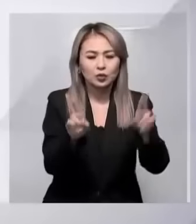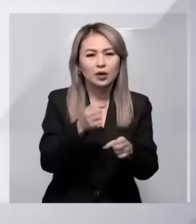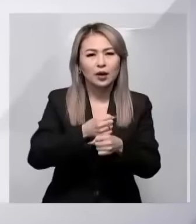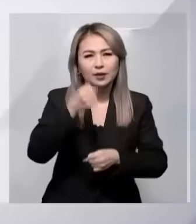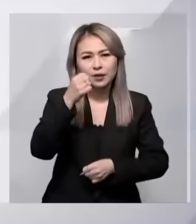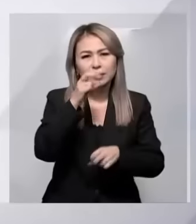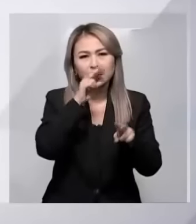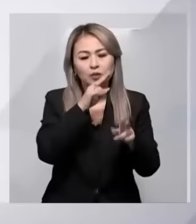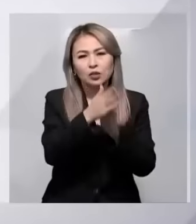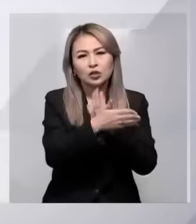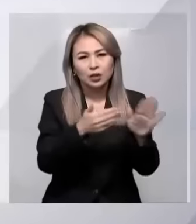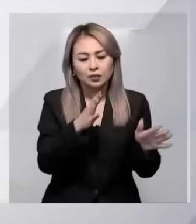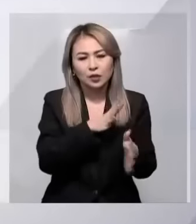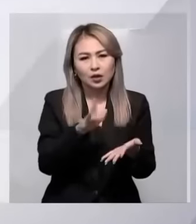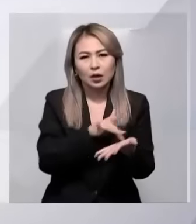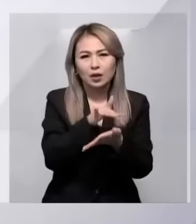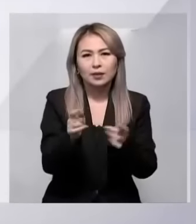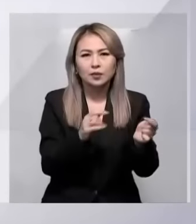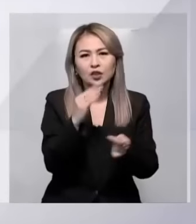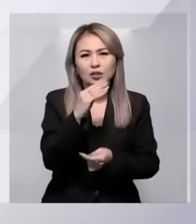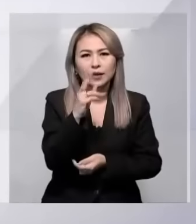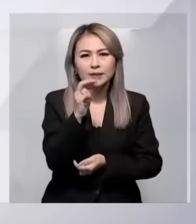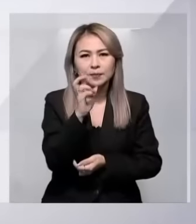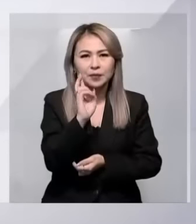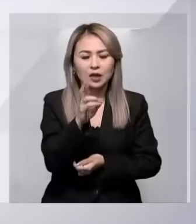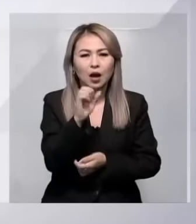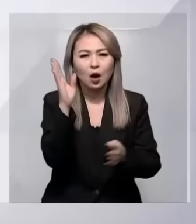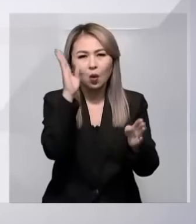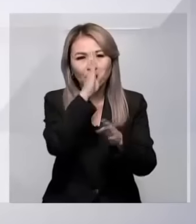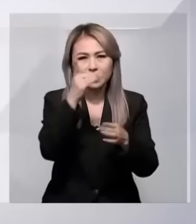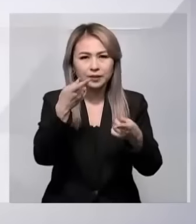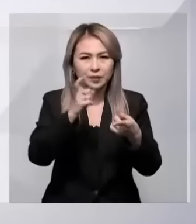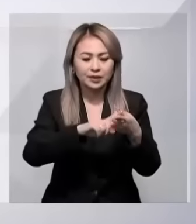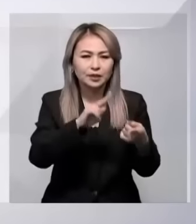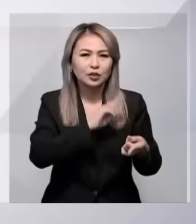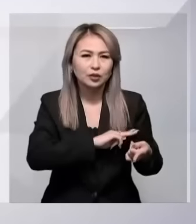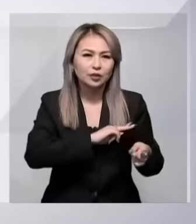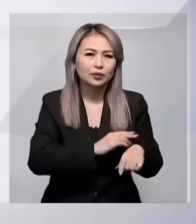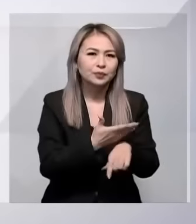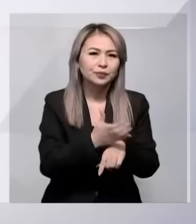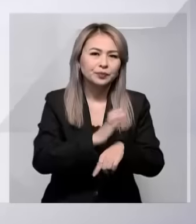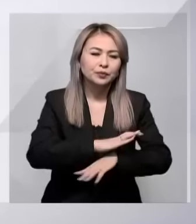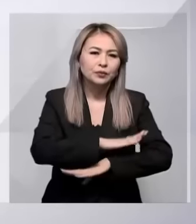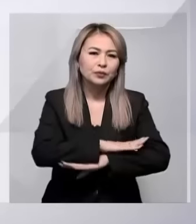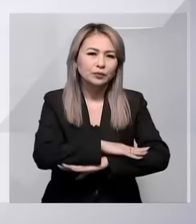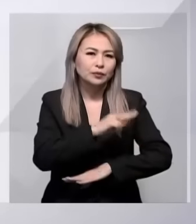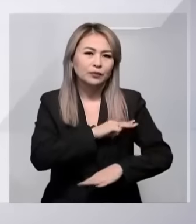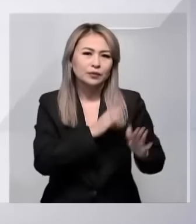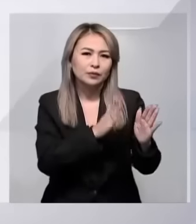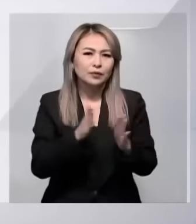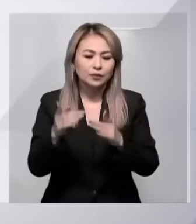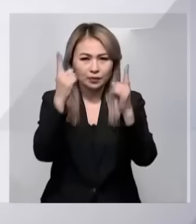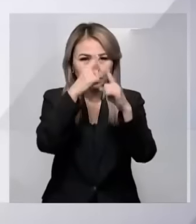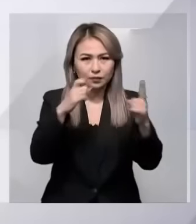жүру ережесін қатаң сақтауға шақырады. Қала әкімі Жеңіс Қасымбек ауа райына байланысты барлық қызмет күшейтілген режимде жұмыс істеп